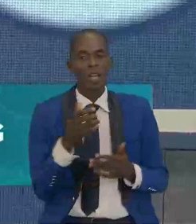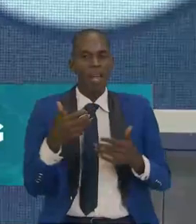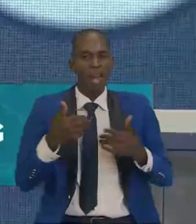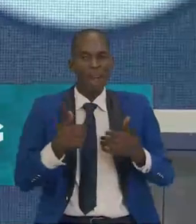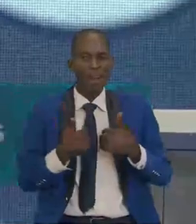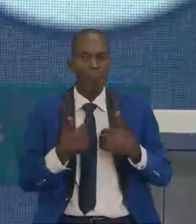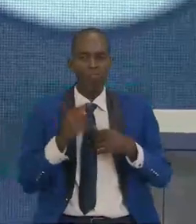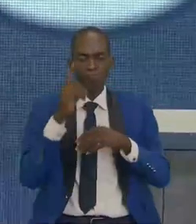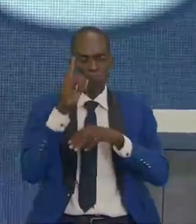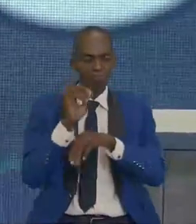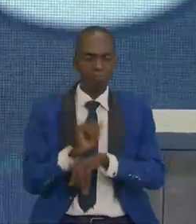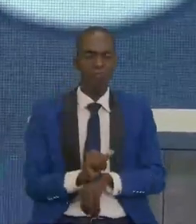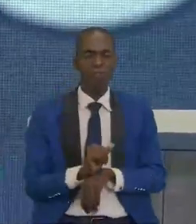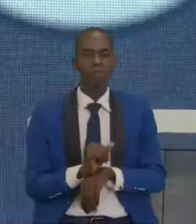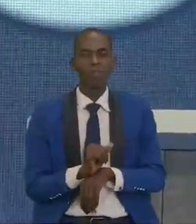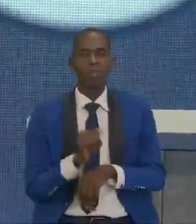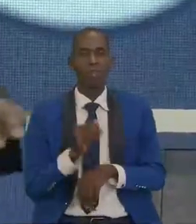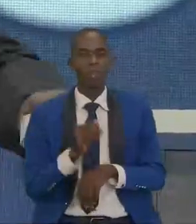privé.